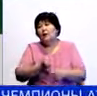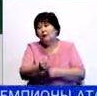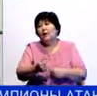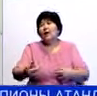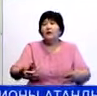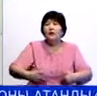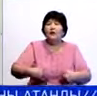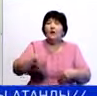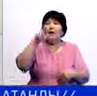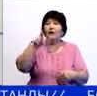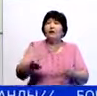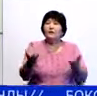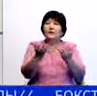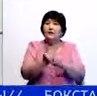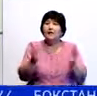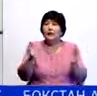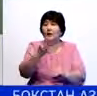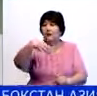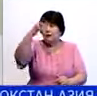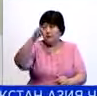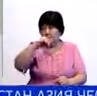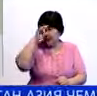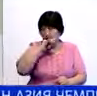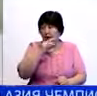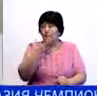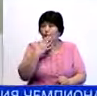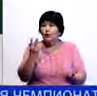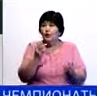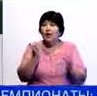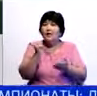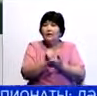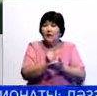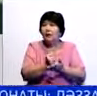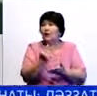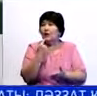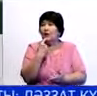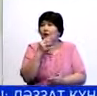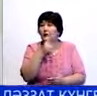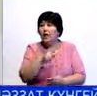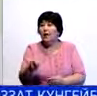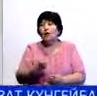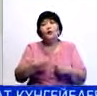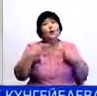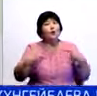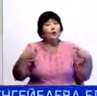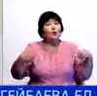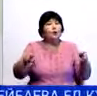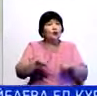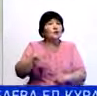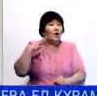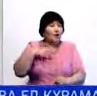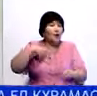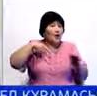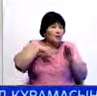саны 40%-ға дейін кемеді. Бұл ұлт ретінде сақталып қалуымызға соғылған сын сағат еді. Дегенмен түрлі теперіштен бой